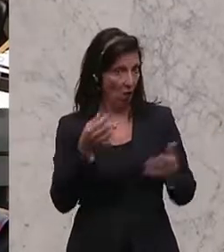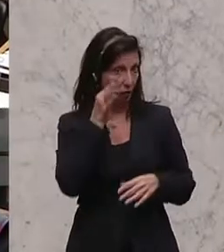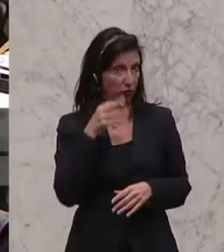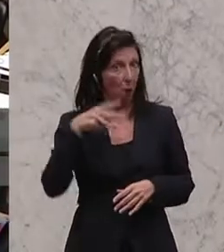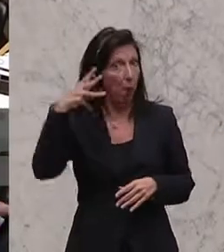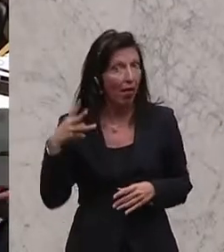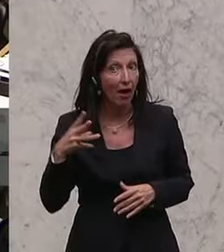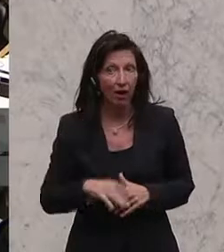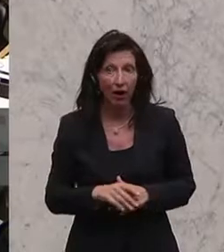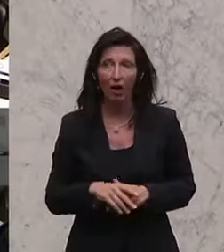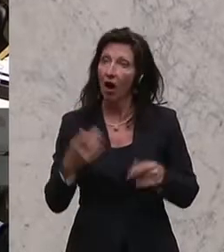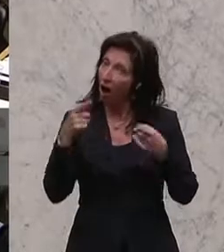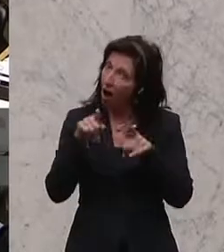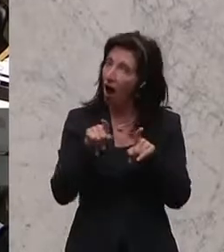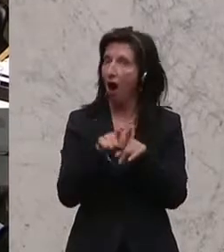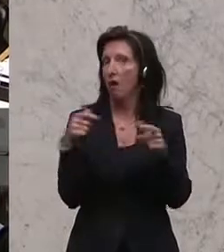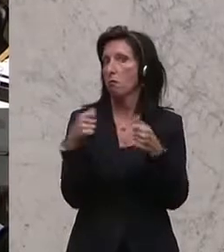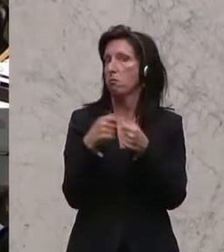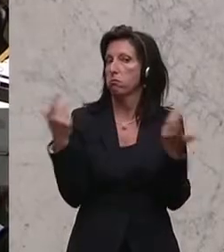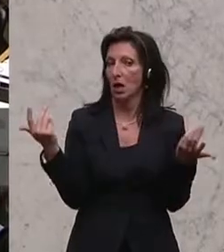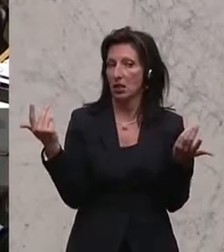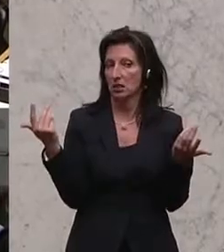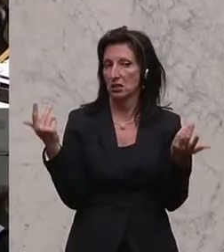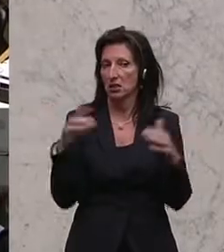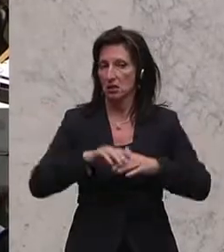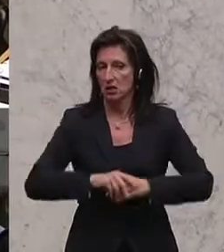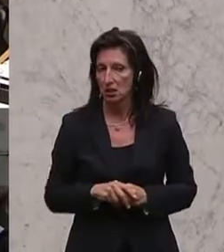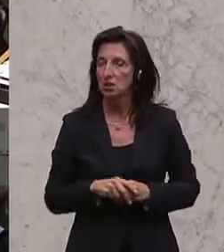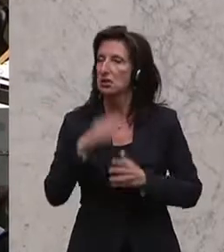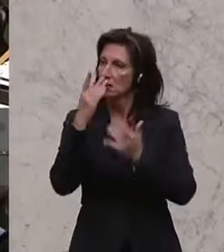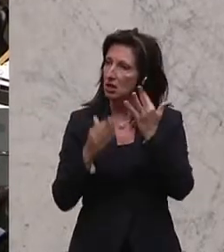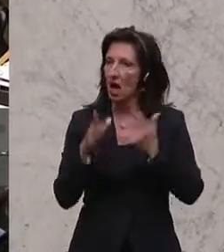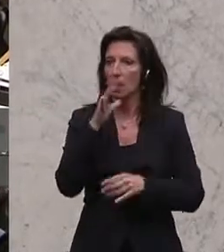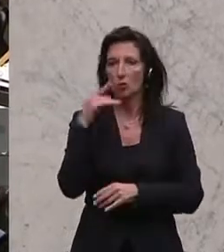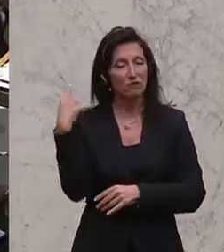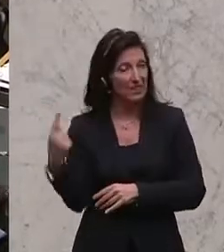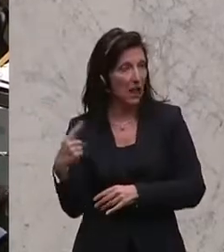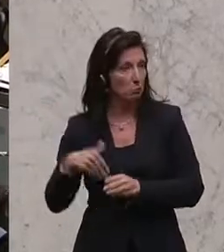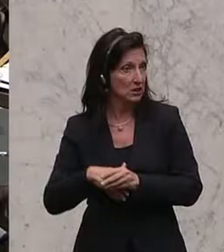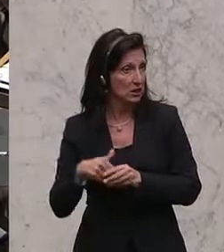Berger wäre geeignet gewesen als erwiesene Spezialistin im Rechnungshof selbst.